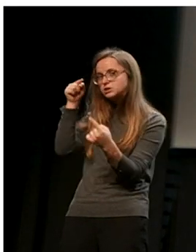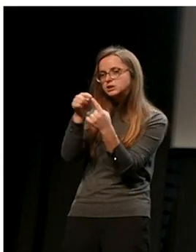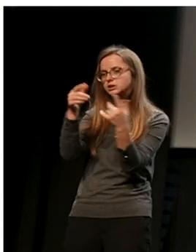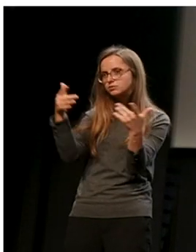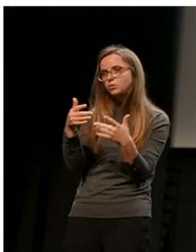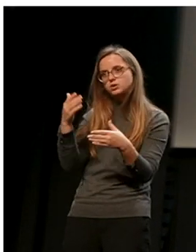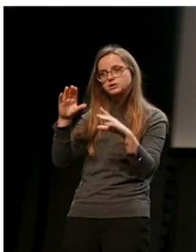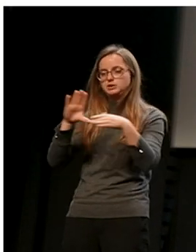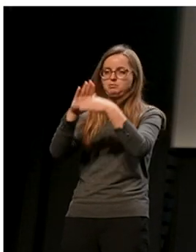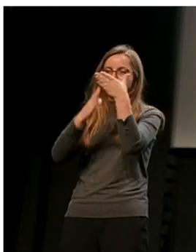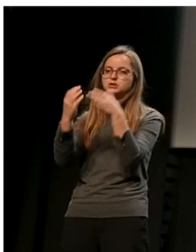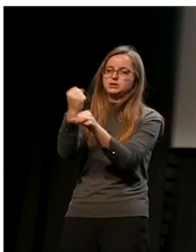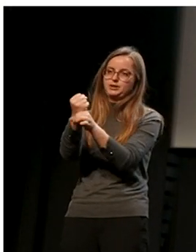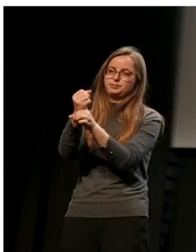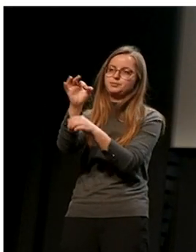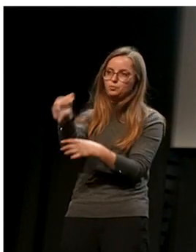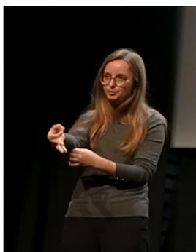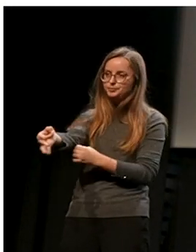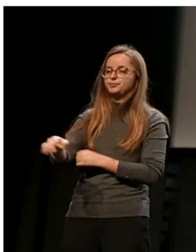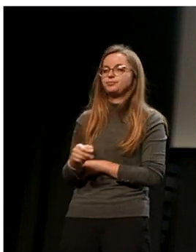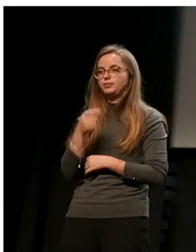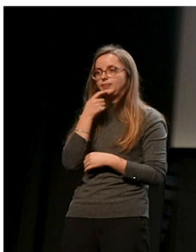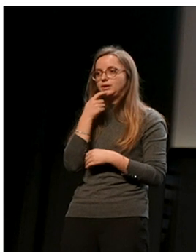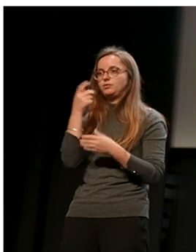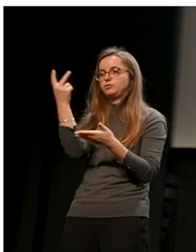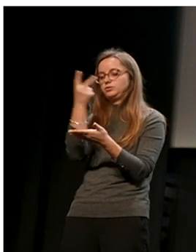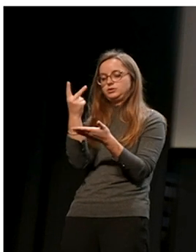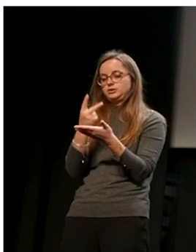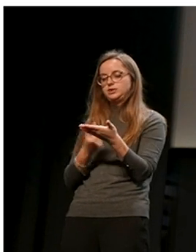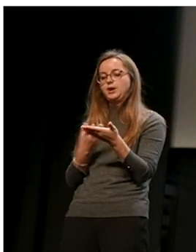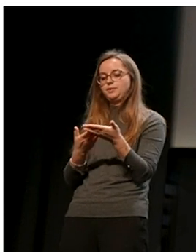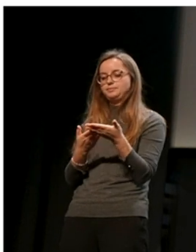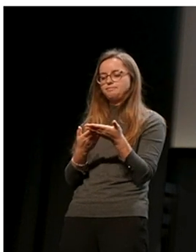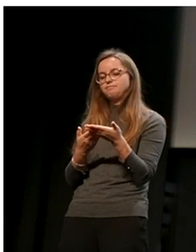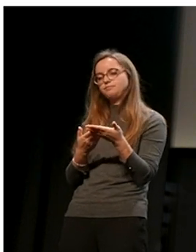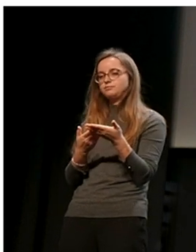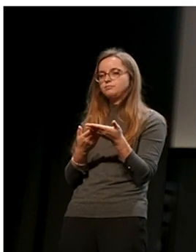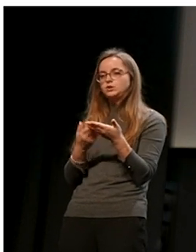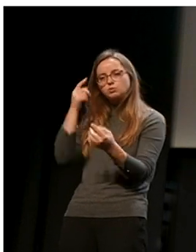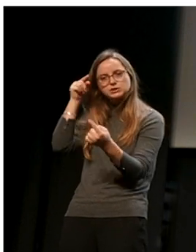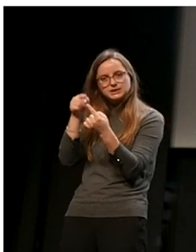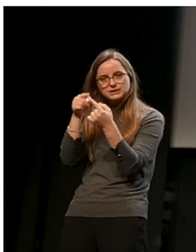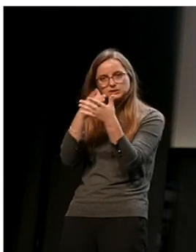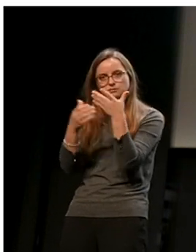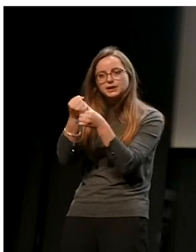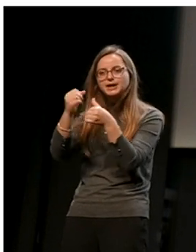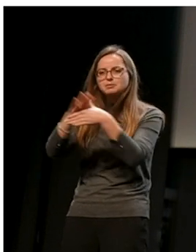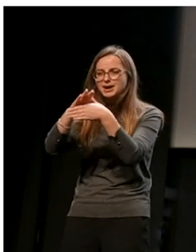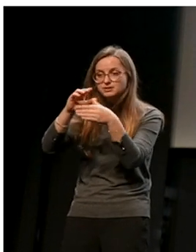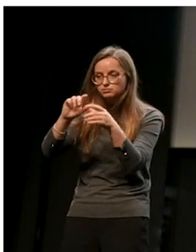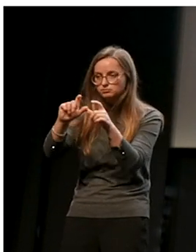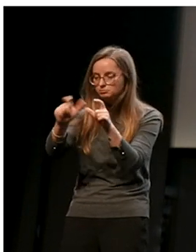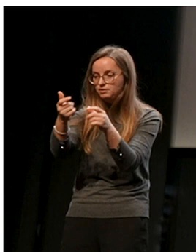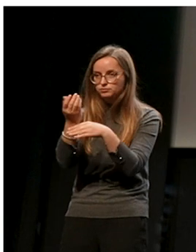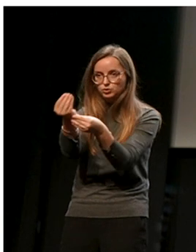finalité, c'est l'image. En fait, l'illustration, l'illustrateur ou l'illustratrice, sa finalité, ce n'est pas forcément l'image, c'est tout le processus qui va